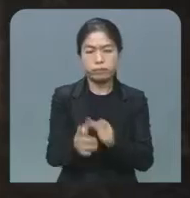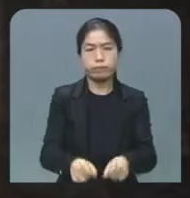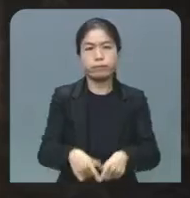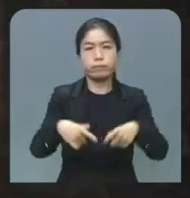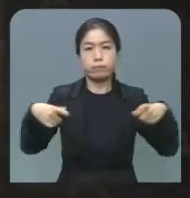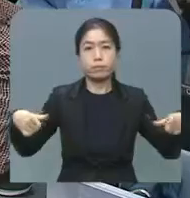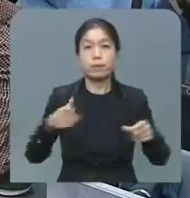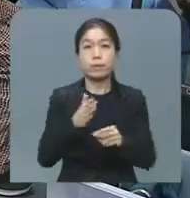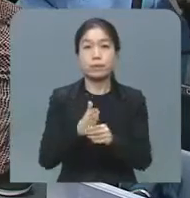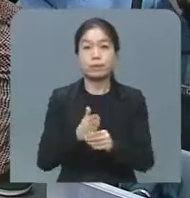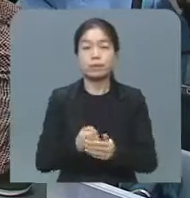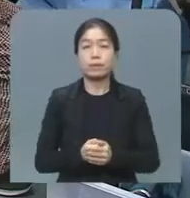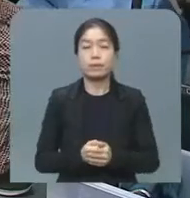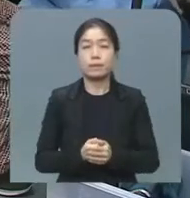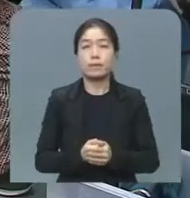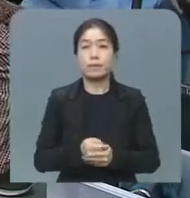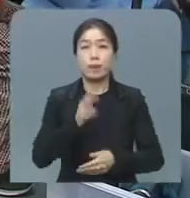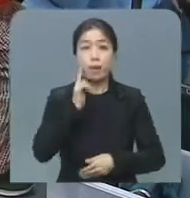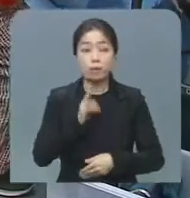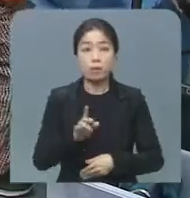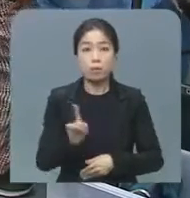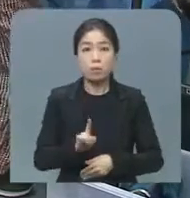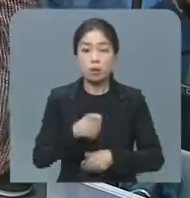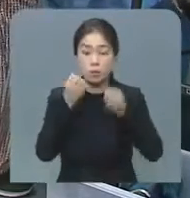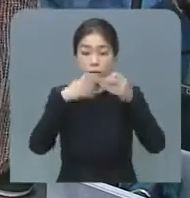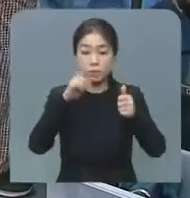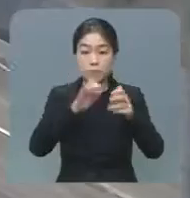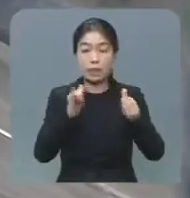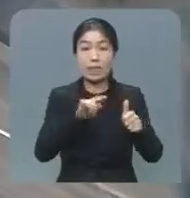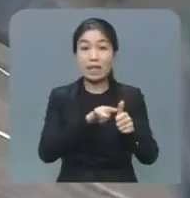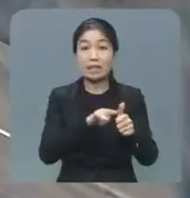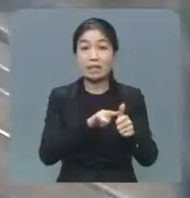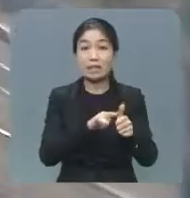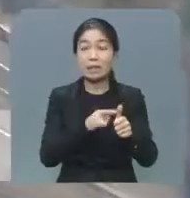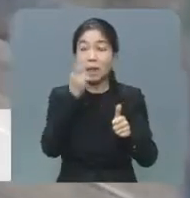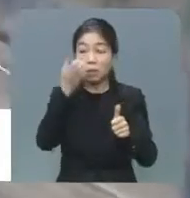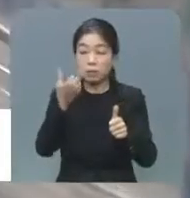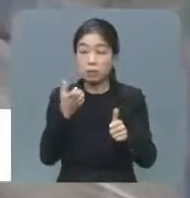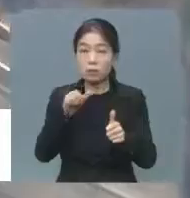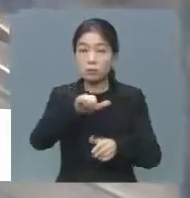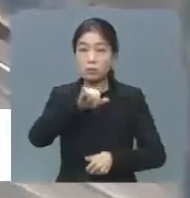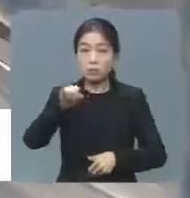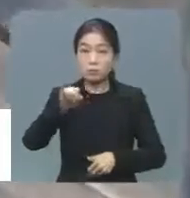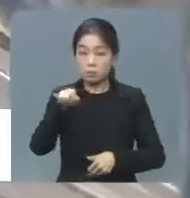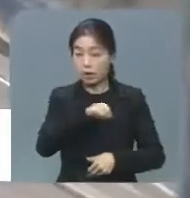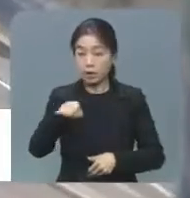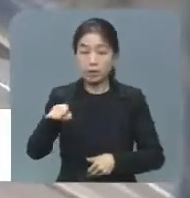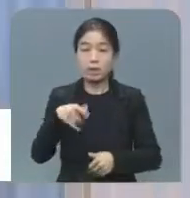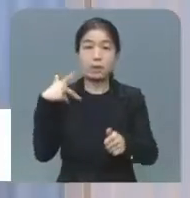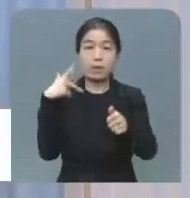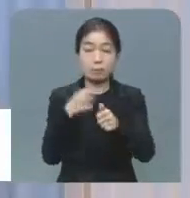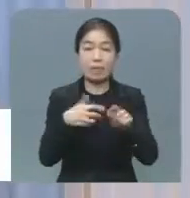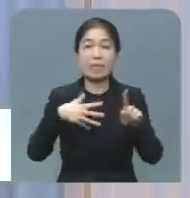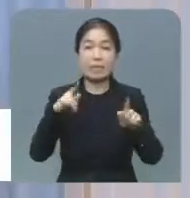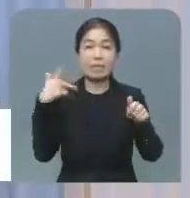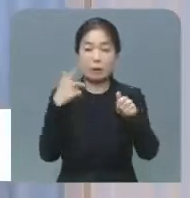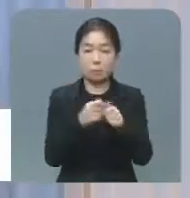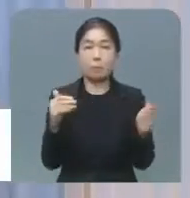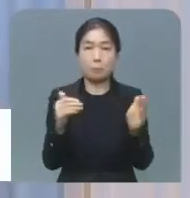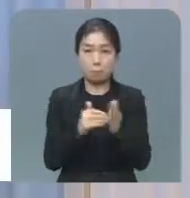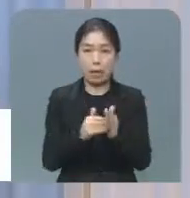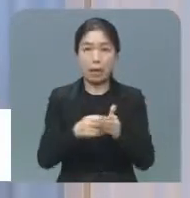있는 상황 심지어 신규 확진 자 한명은 한 달전 아스트라제네카 백신 1차 접종을 한